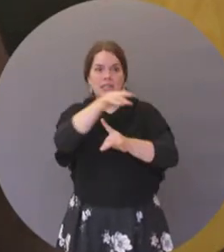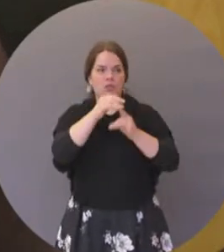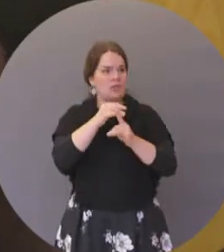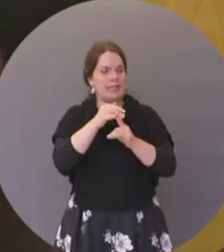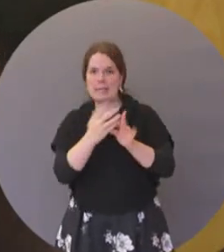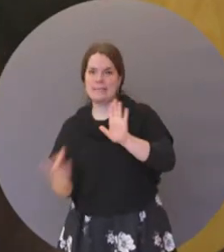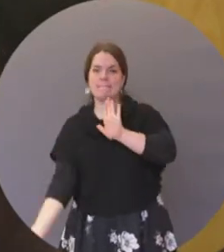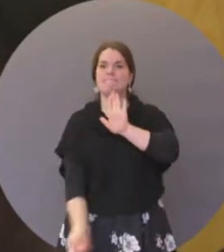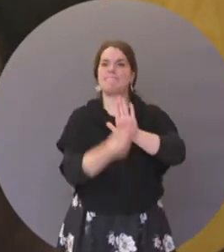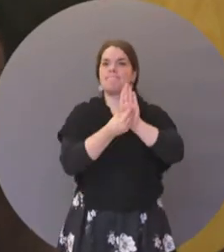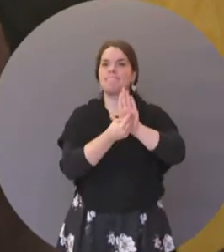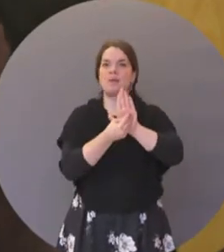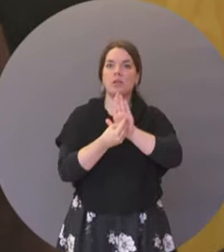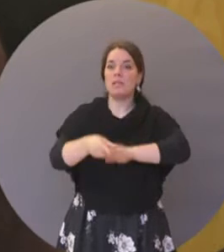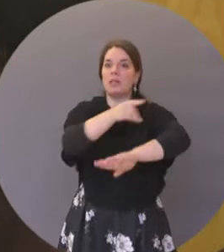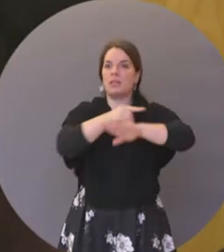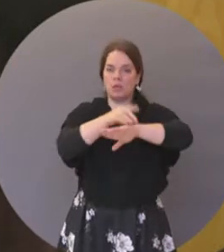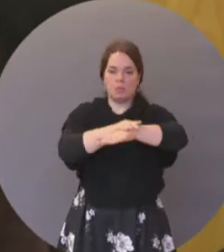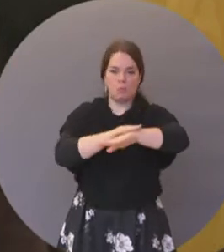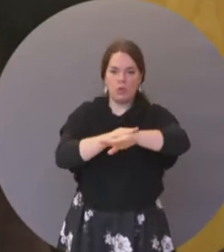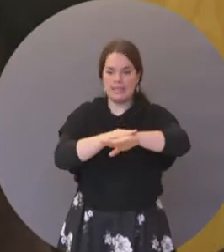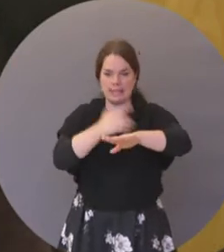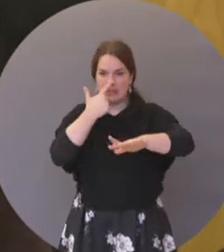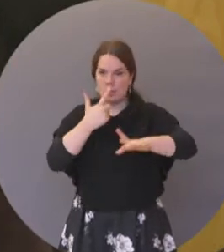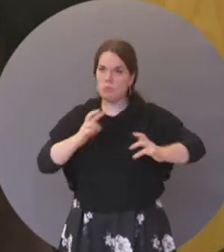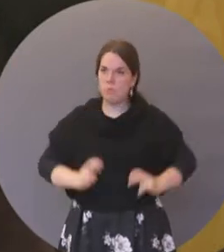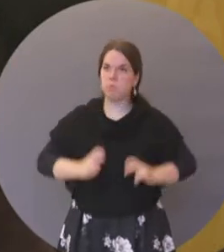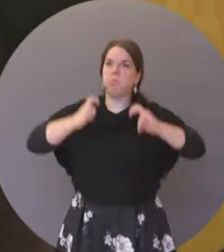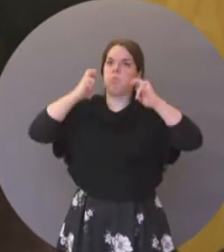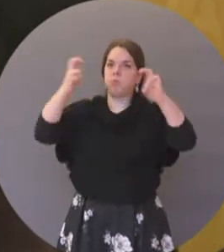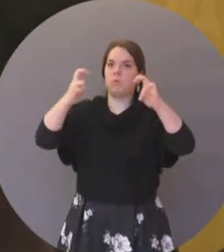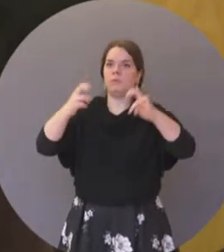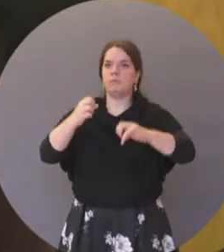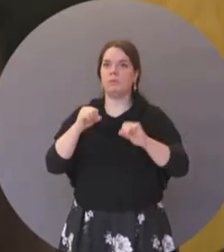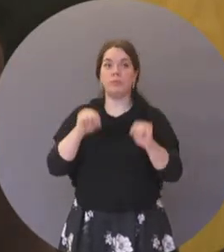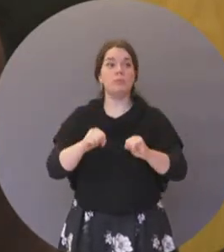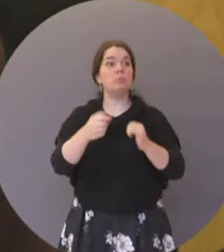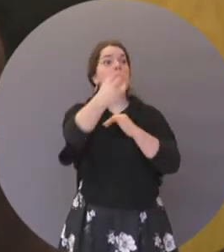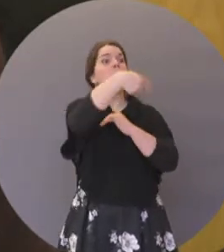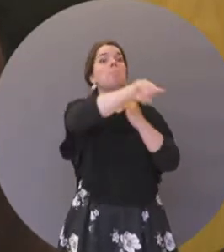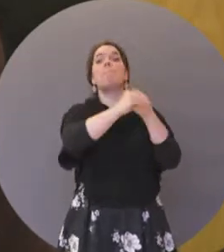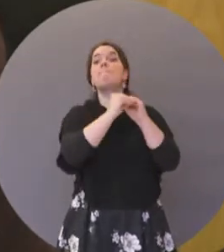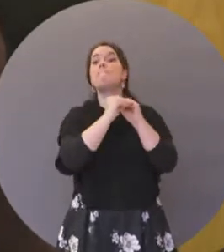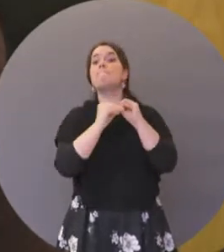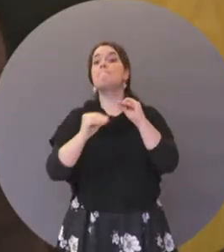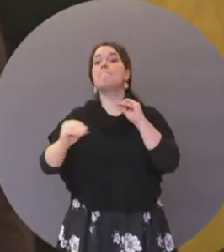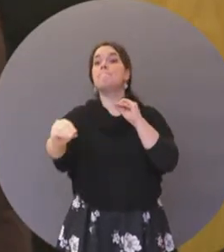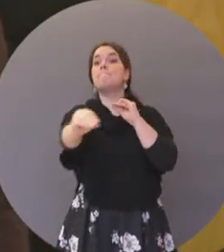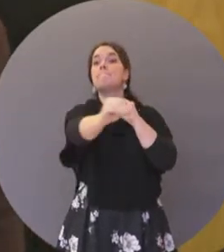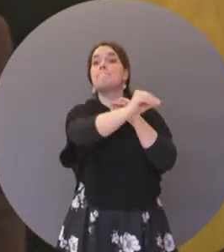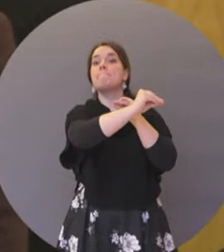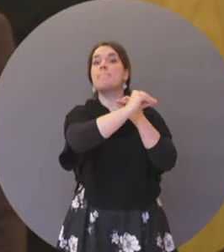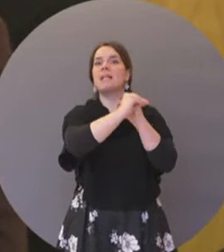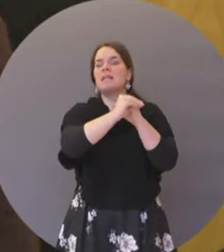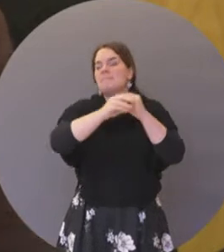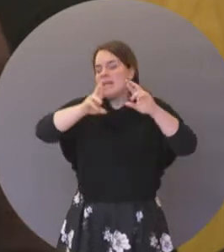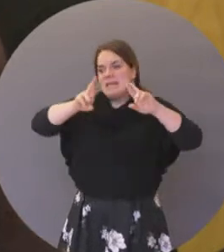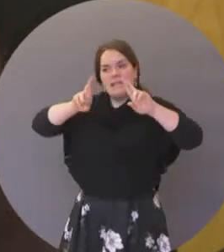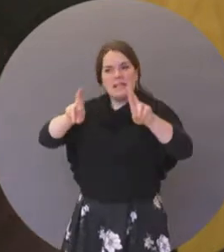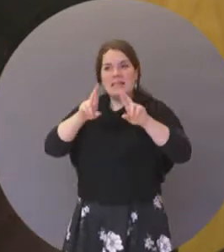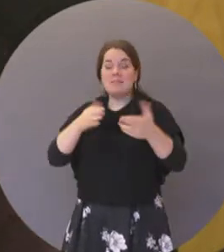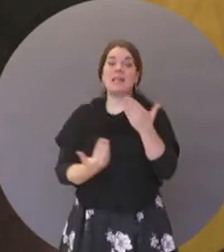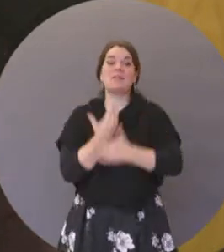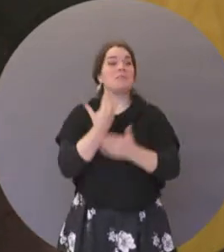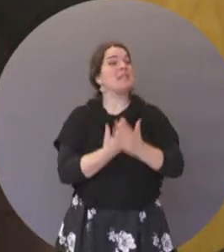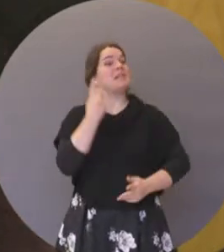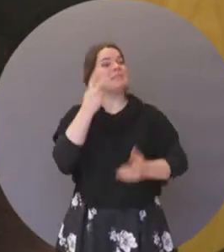d'inscrire la politique départementale dans une nouvelle dimension je n'avais alors pas eu de réponse mais je ne désespère pas monsieur le Président d'en avoir une ce